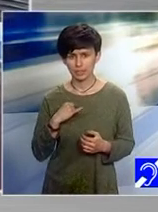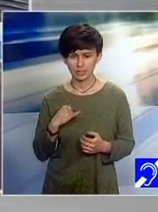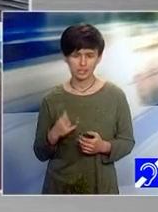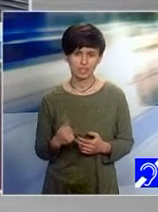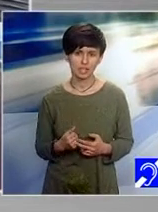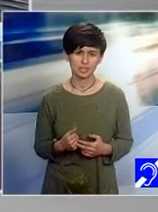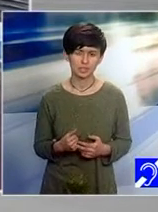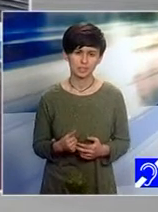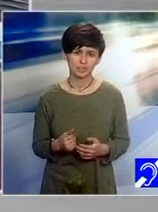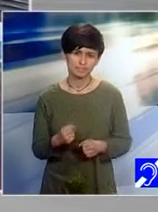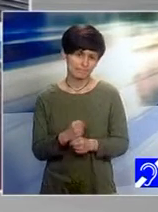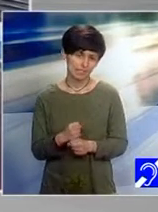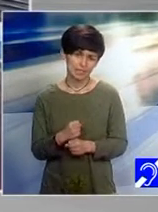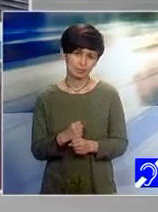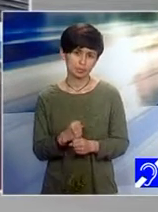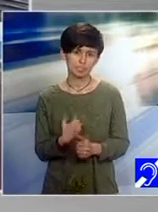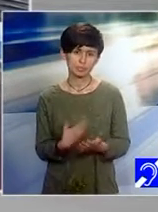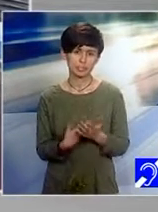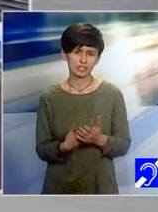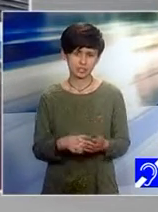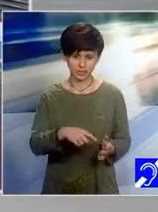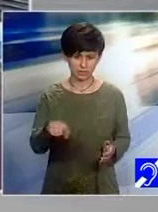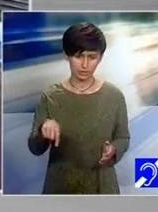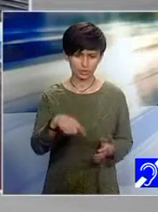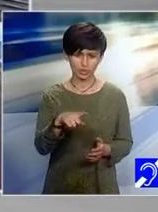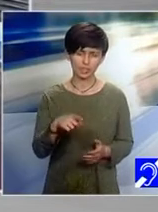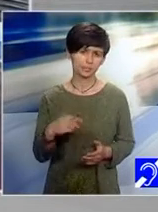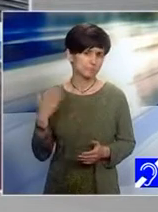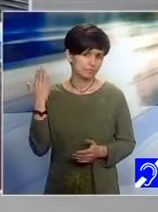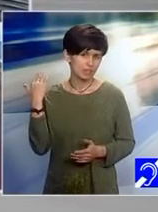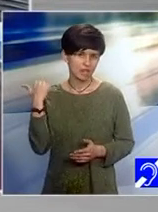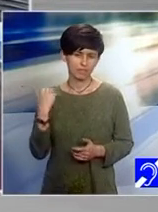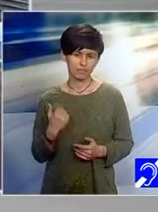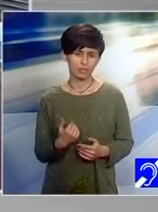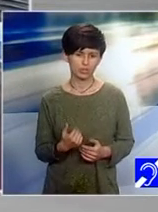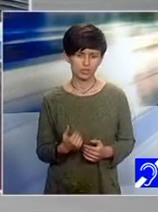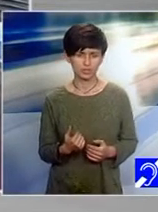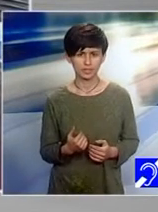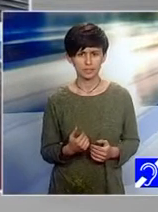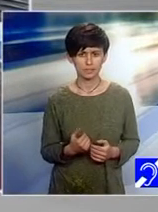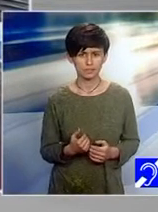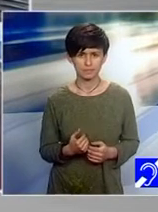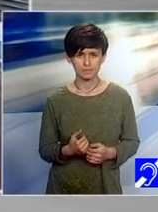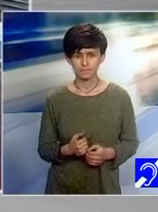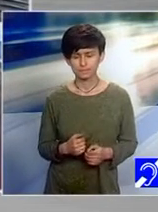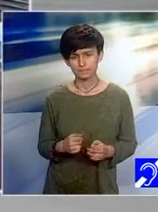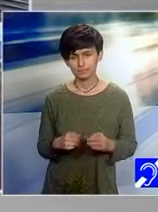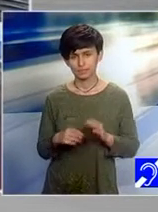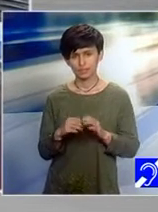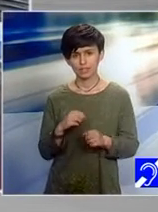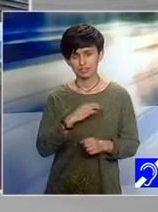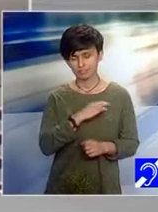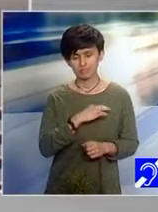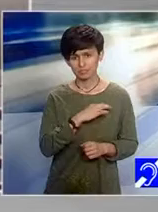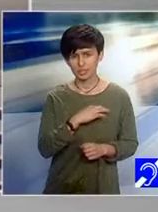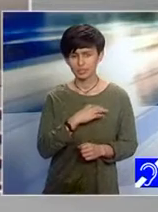mai interesant experiment pentru noi a fost, bine, n-a fost obligatoriu, prins în program, a fost